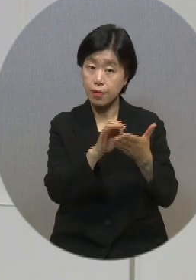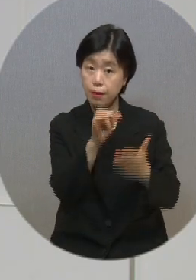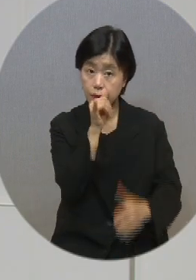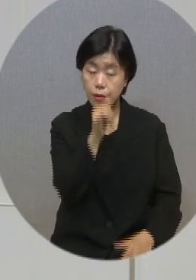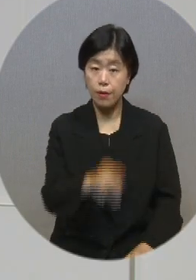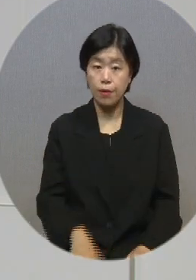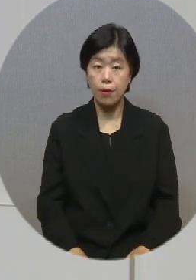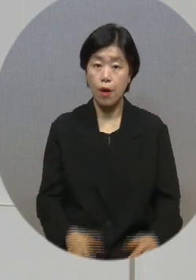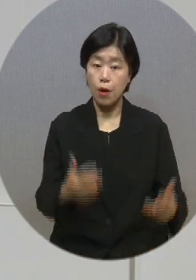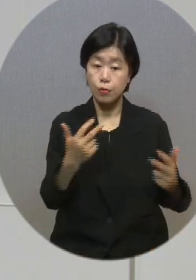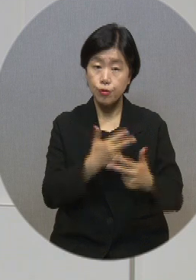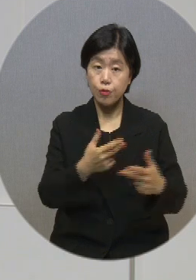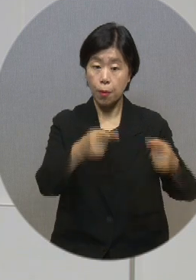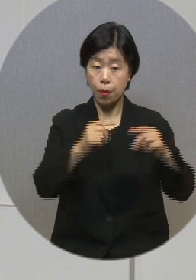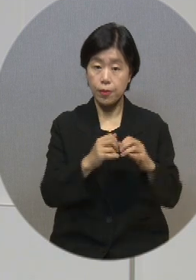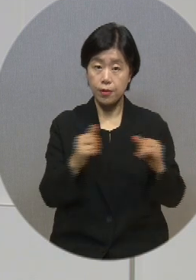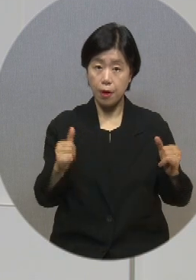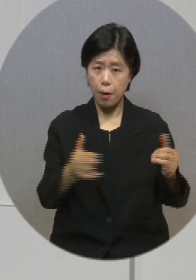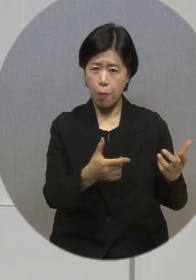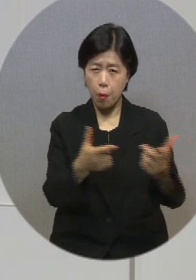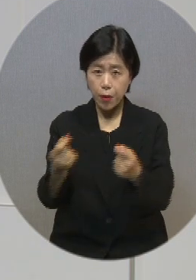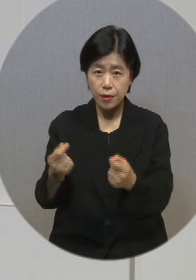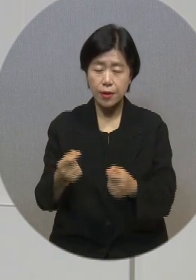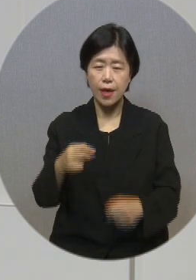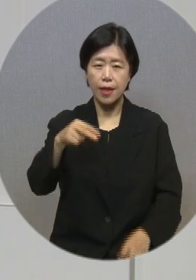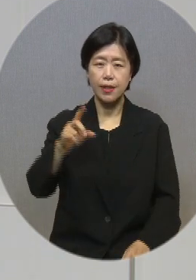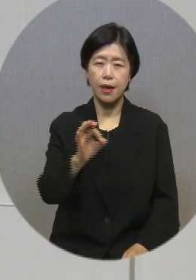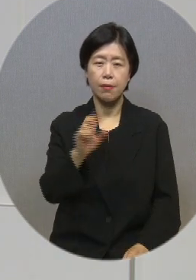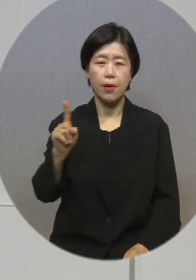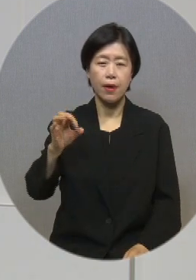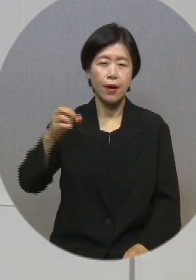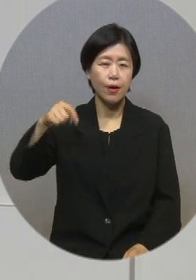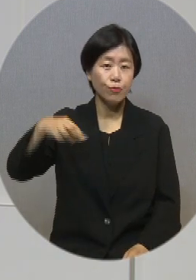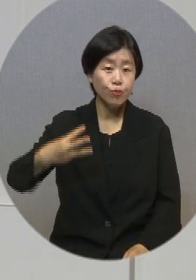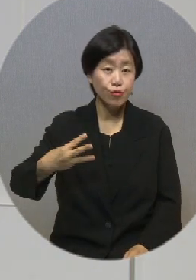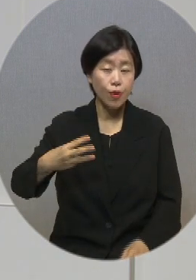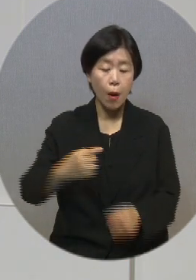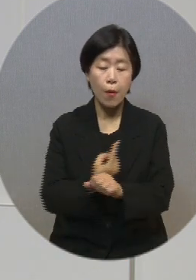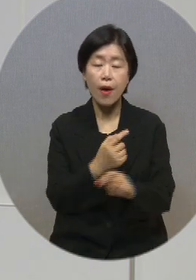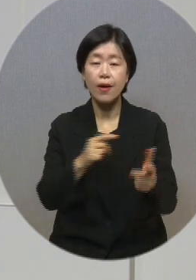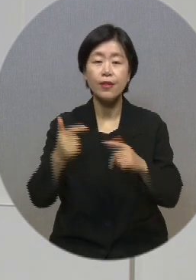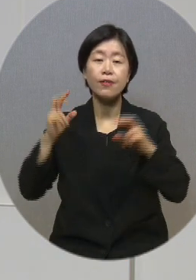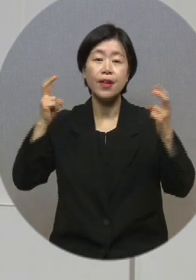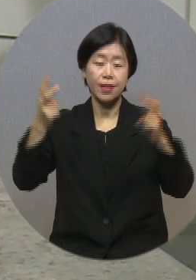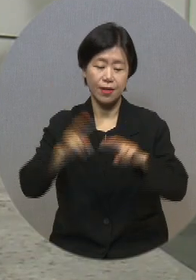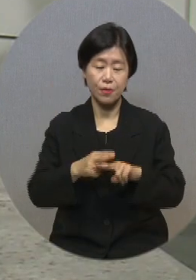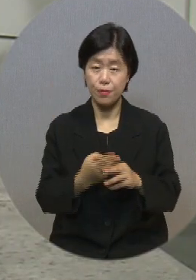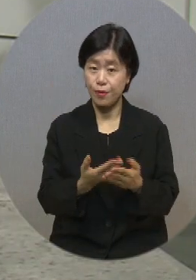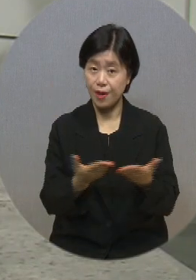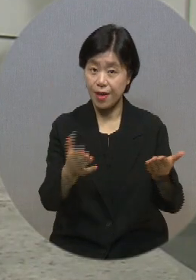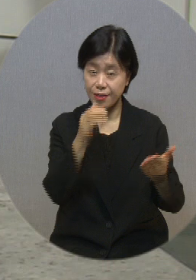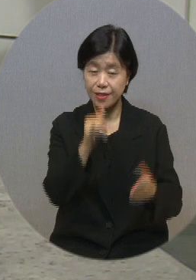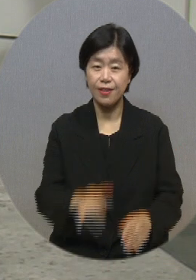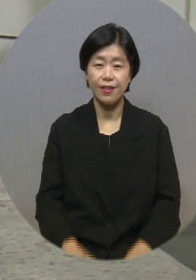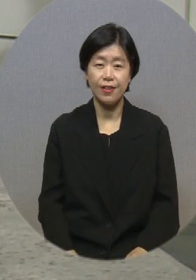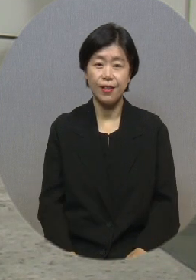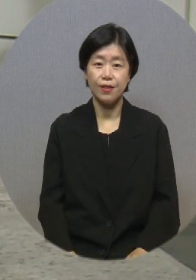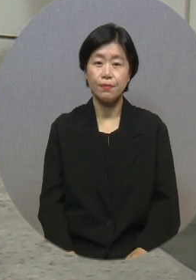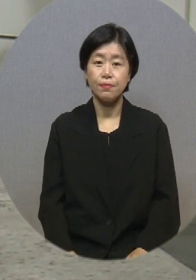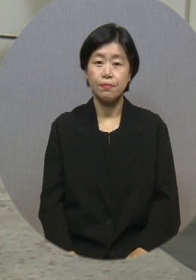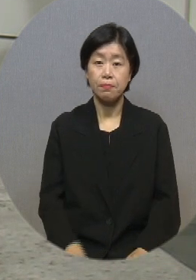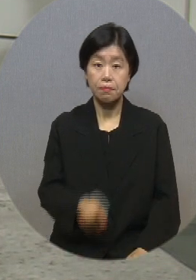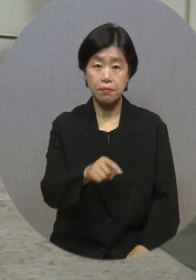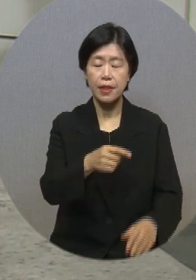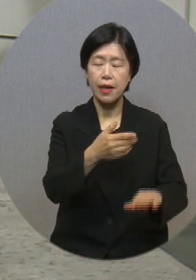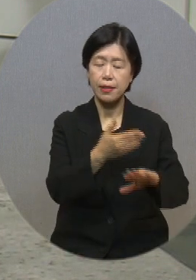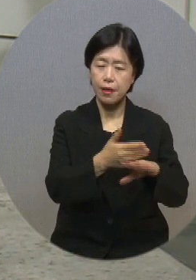주간 본선 전원에게 쌍방울과 관계사에서 제공하는 소정의 기념품을 드립니다. 주간 본선에서는 다문화 부문,